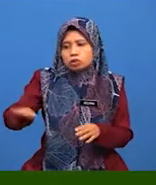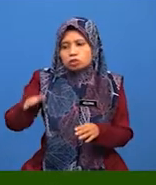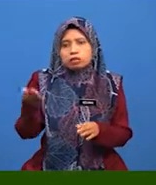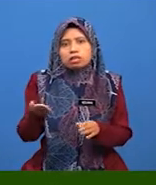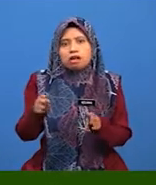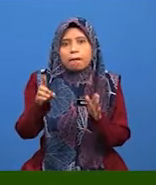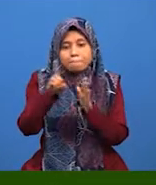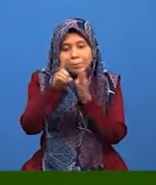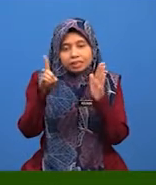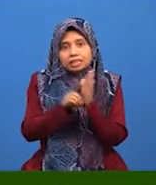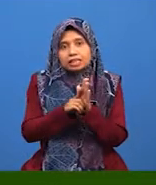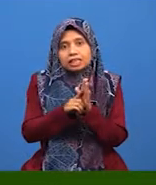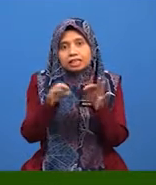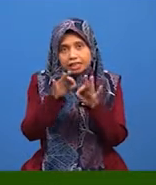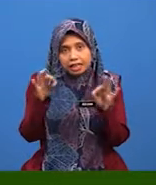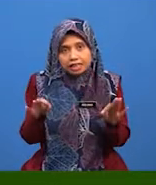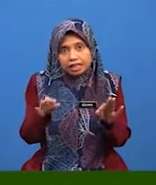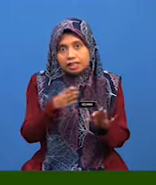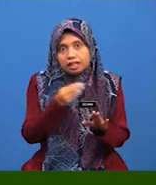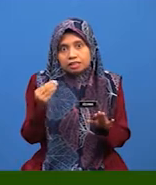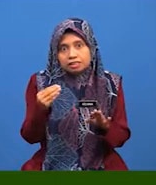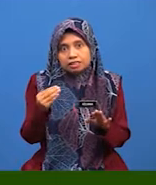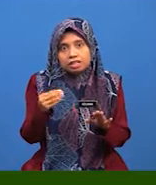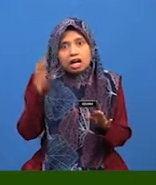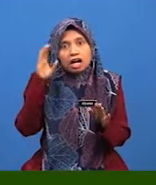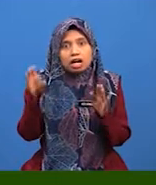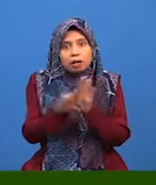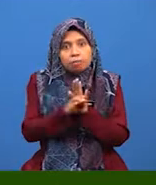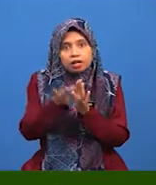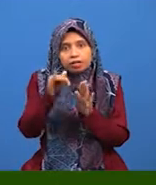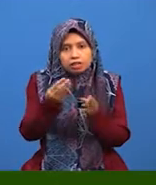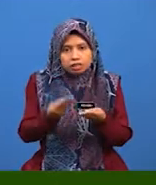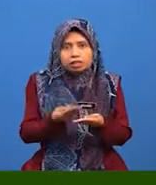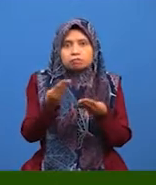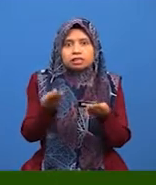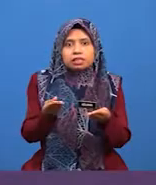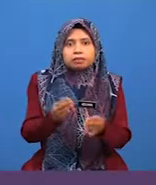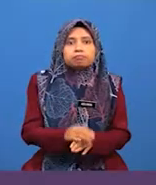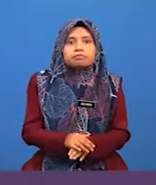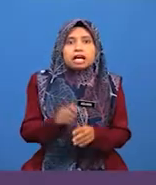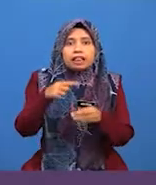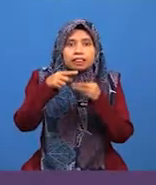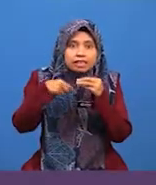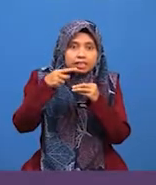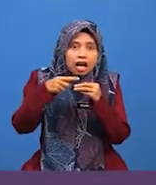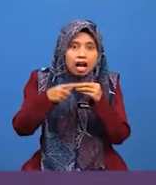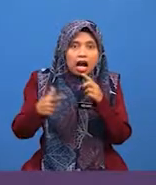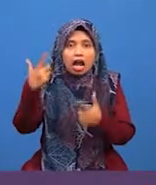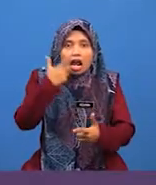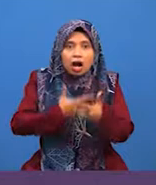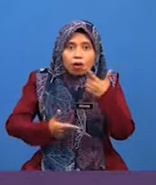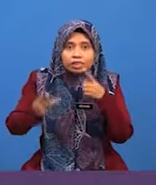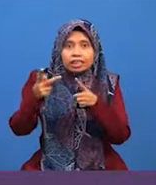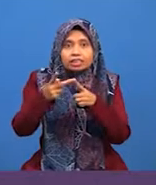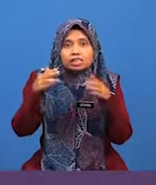songsang berdasarkan ayat dan gambar yang diberikan tentang